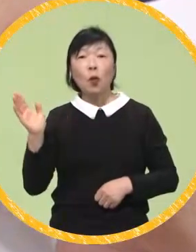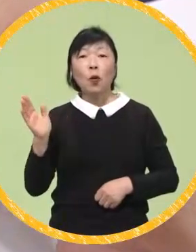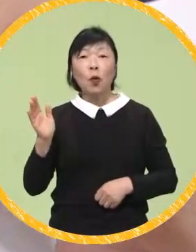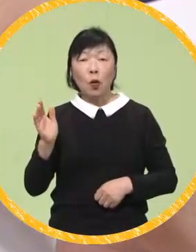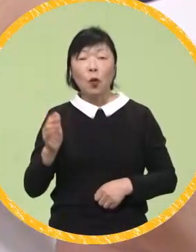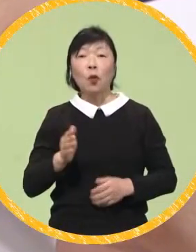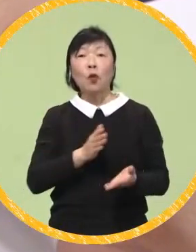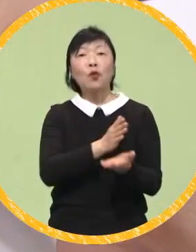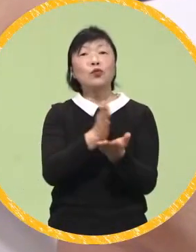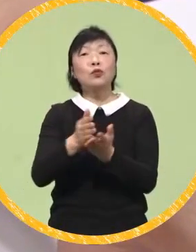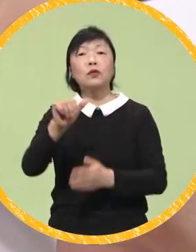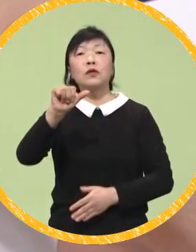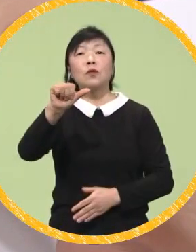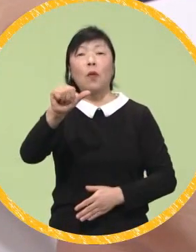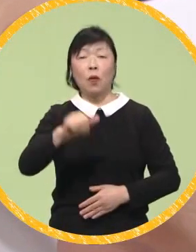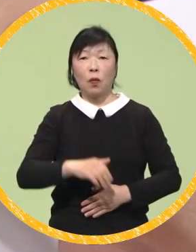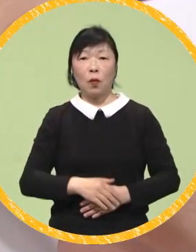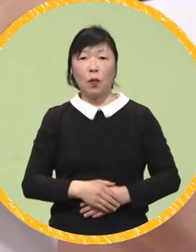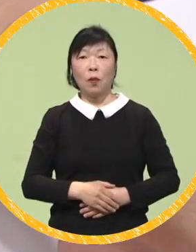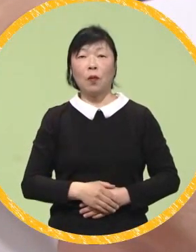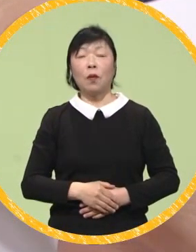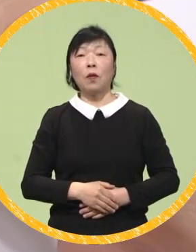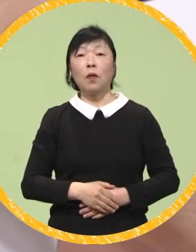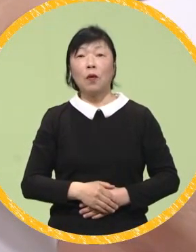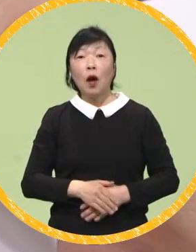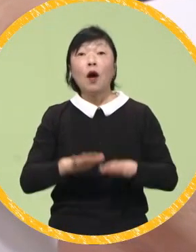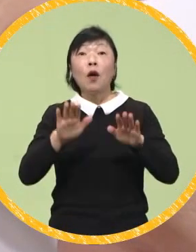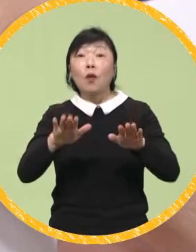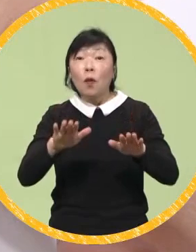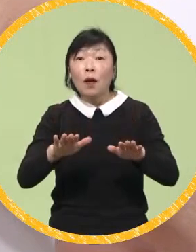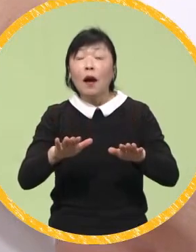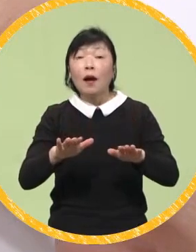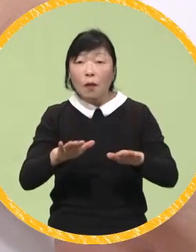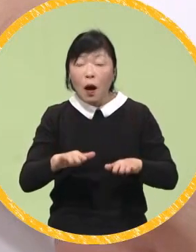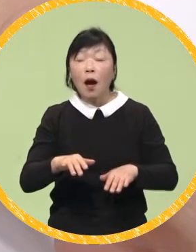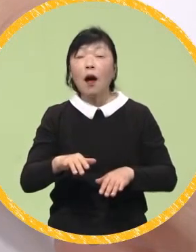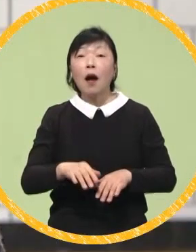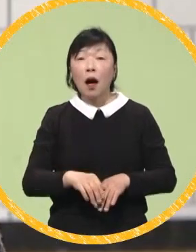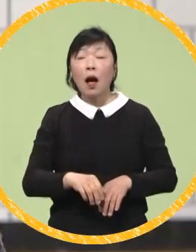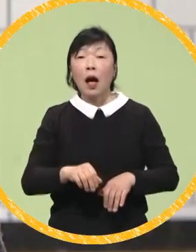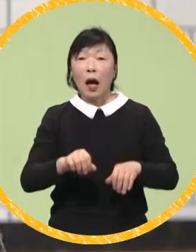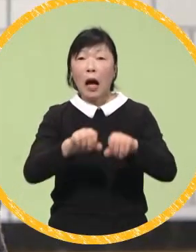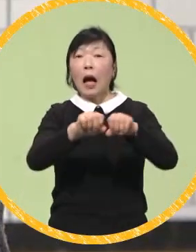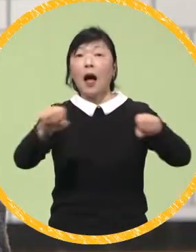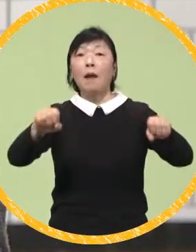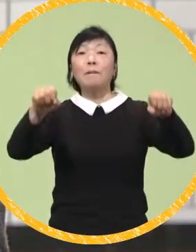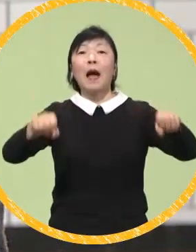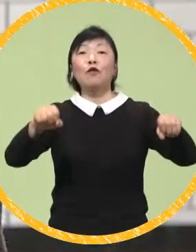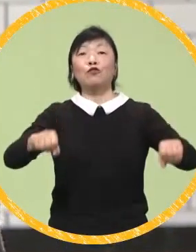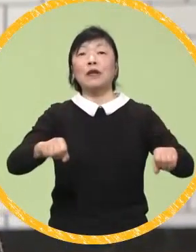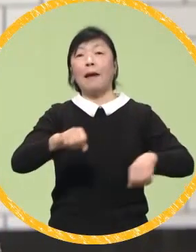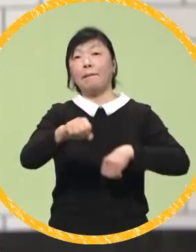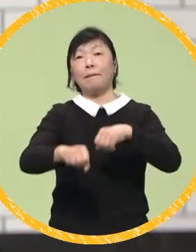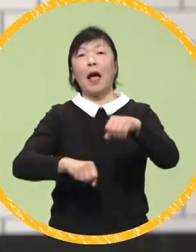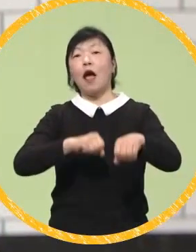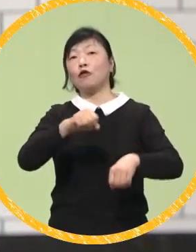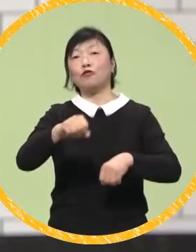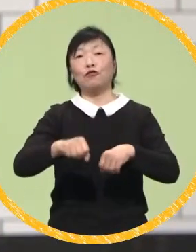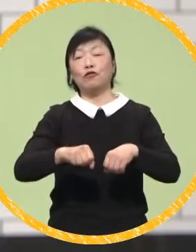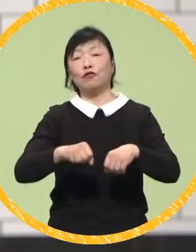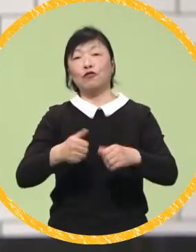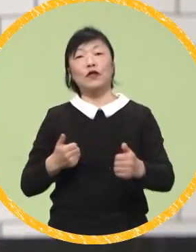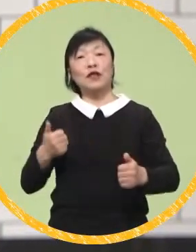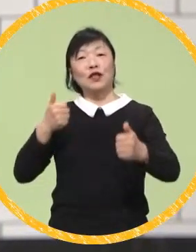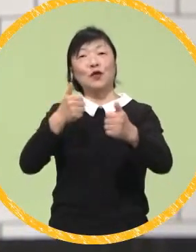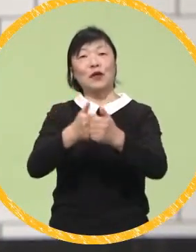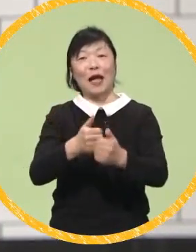ごしゅあるんですよね v 種別ありまして花粉で今回今日行ったのが8ぼかしたマウンテンバイクにチャレン維持してきましたのでね